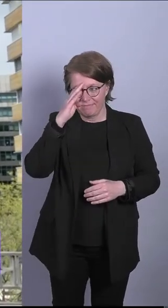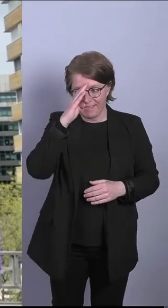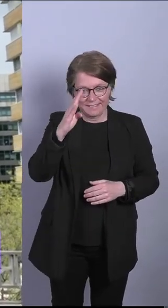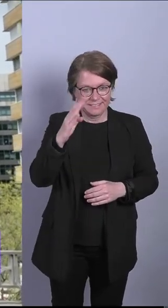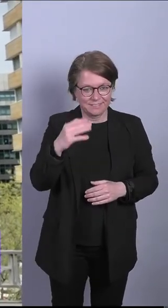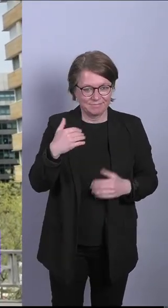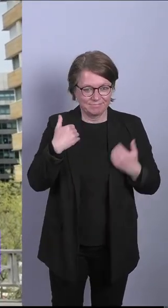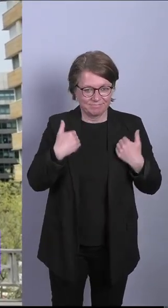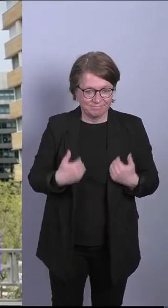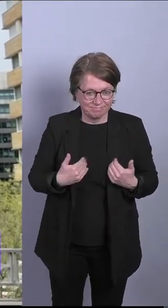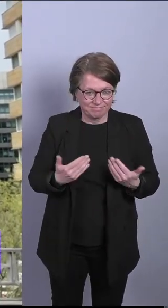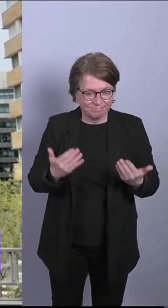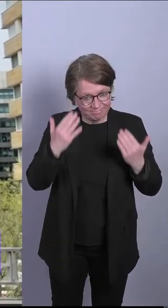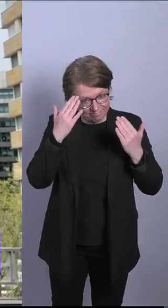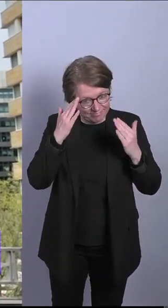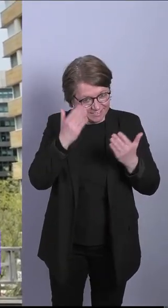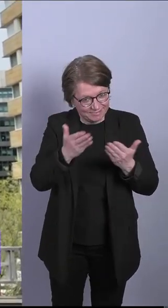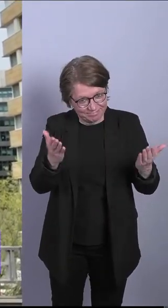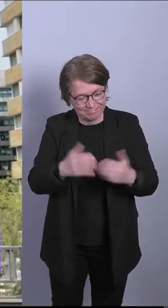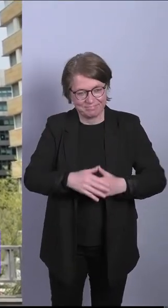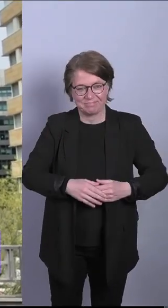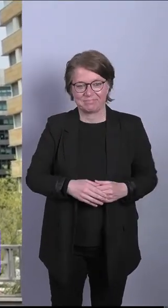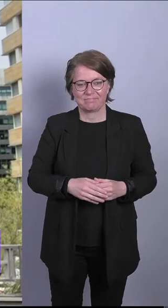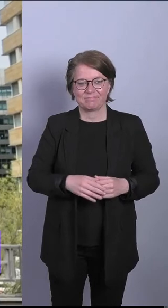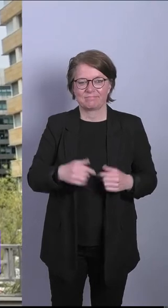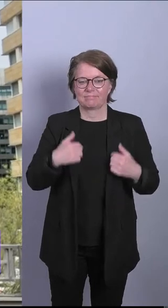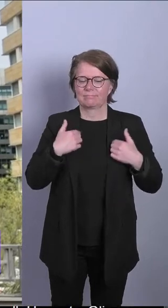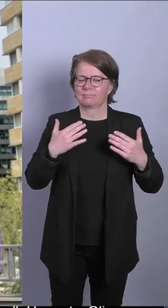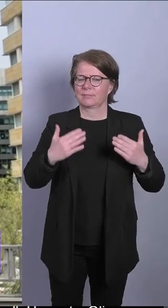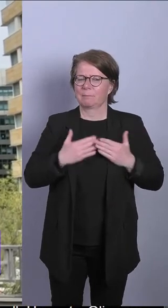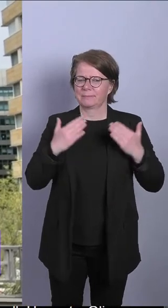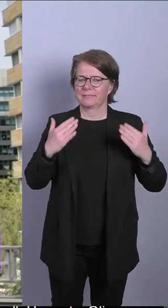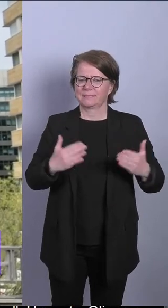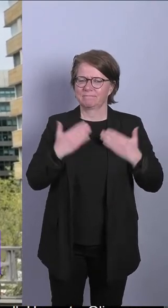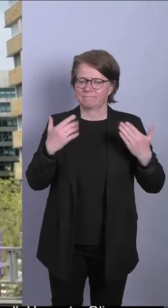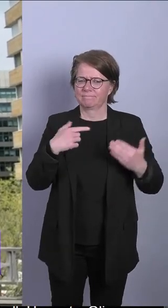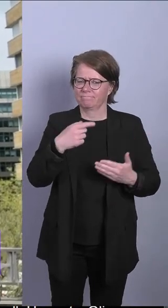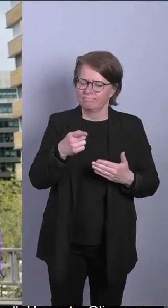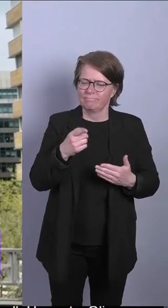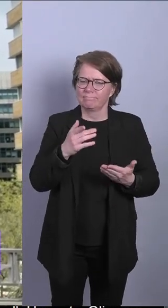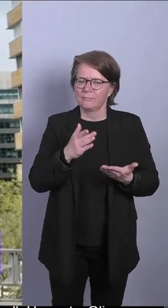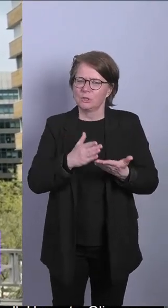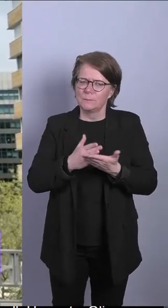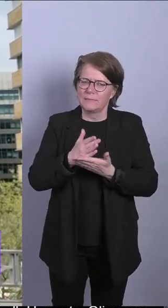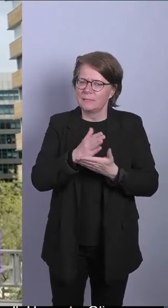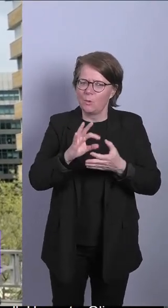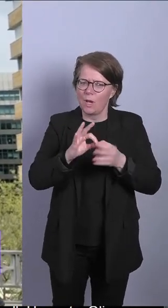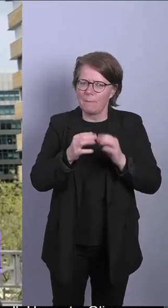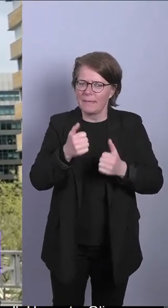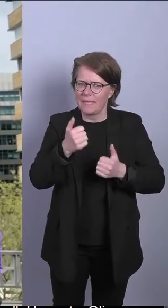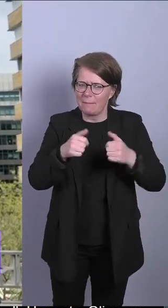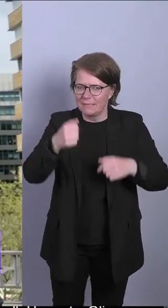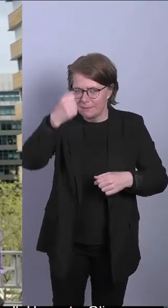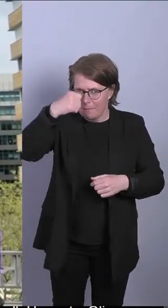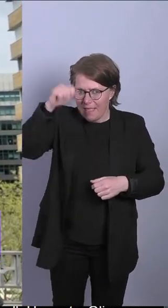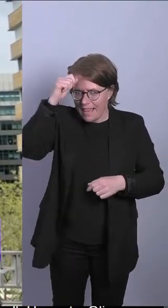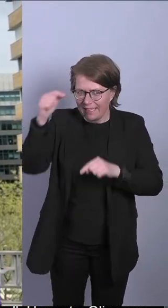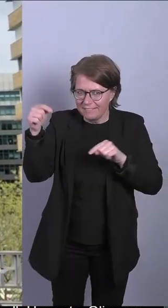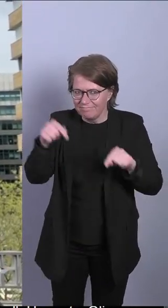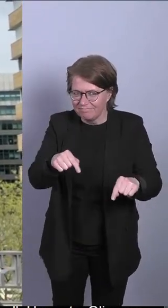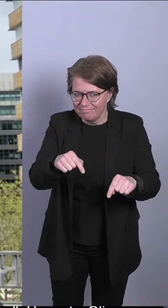ich grüße euch ganz herzlich und ich freue mich wahnsinnig auf die Special Olympics hier in Berlin. Und das Allerbeste finde ich, dass ihr dabei